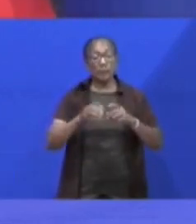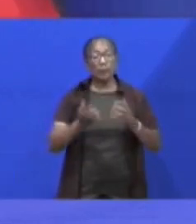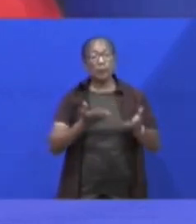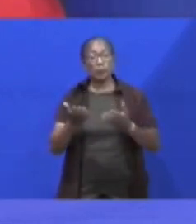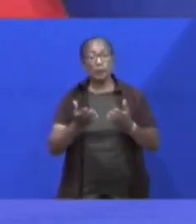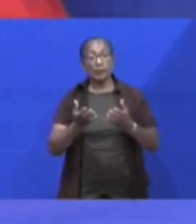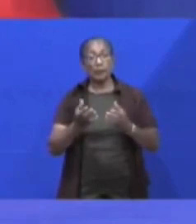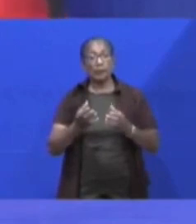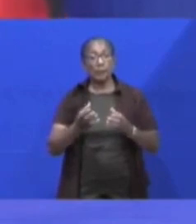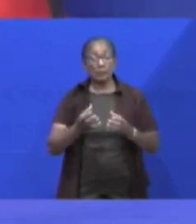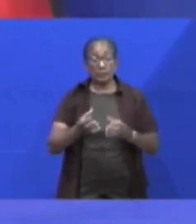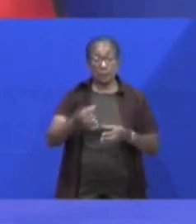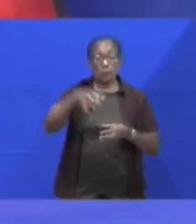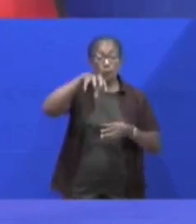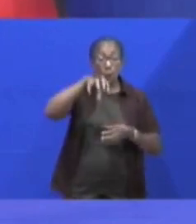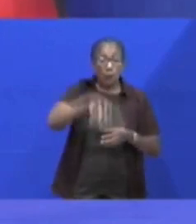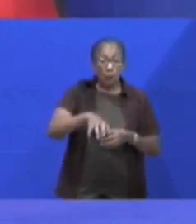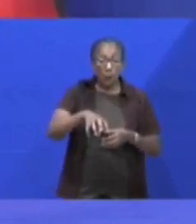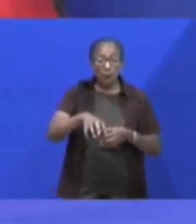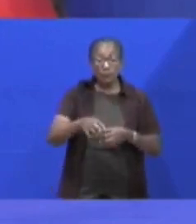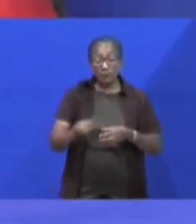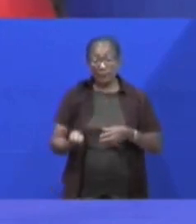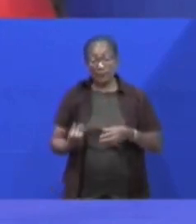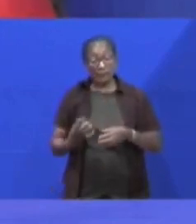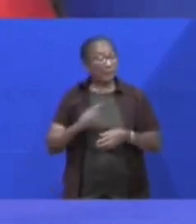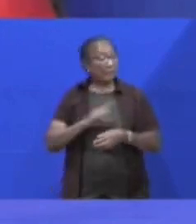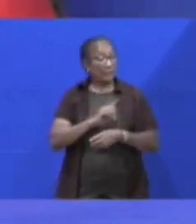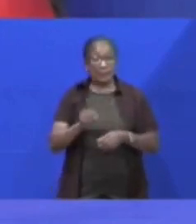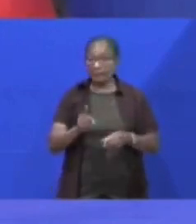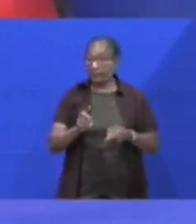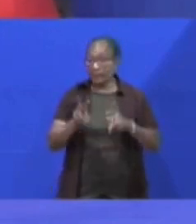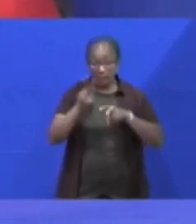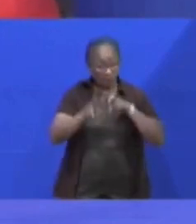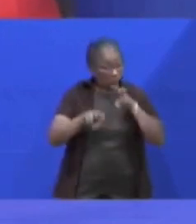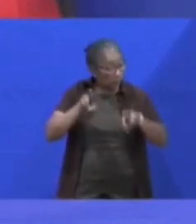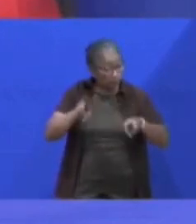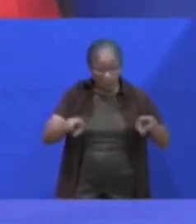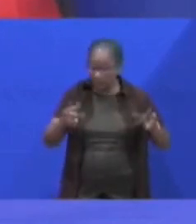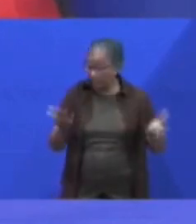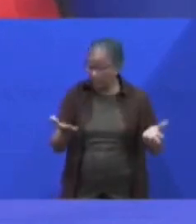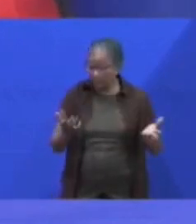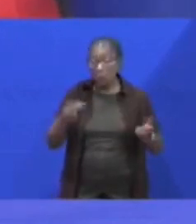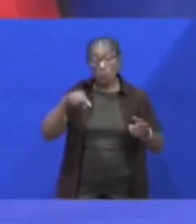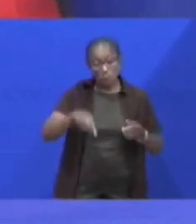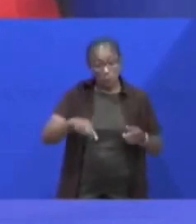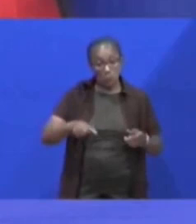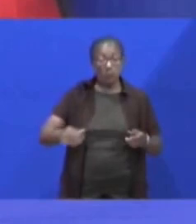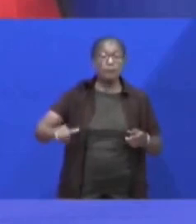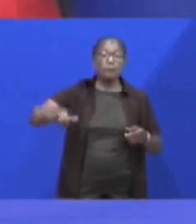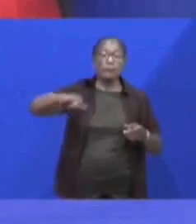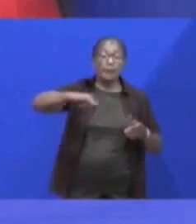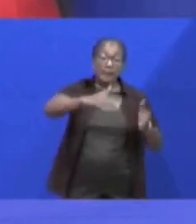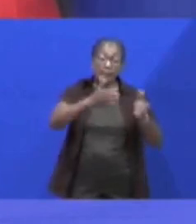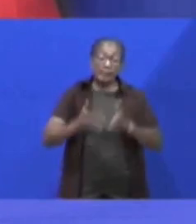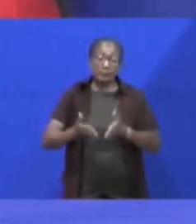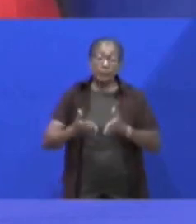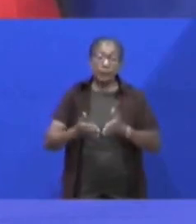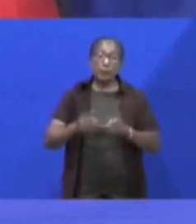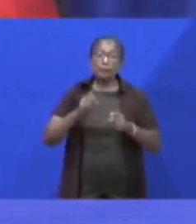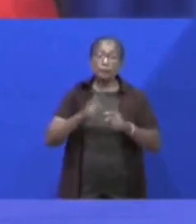de bron van infectie niet kan traceren. We hebben het nog steeds over een import en een